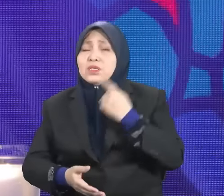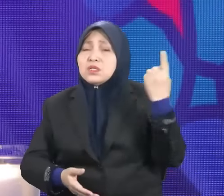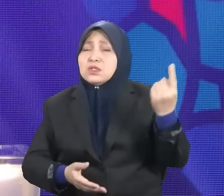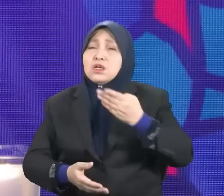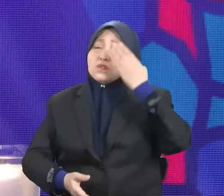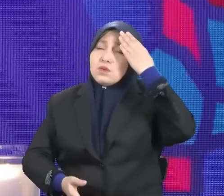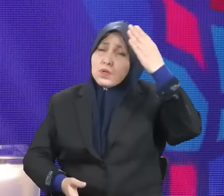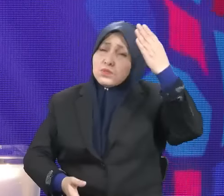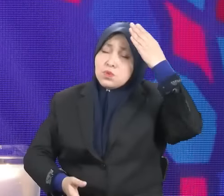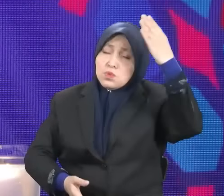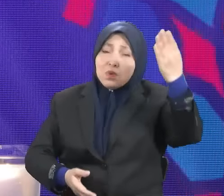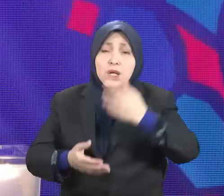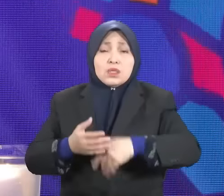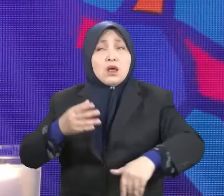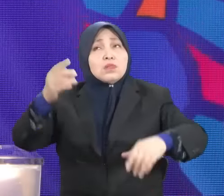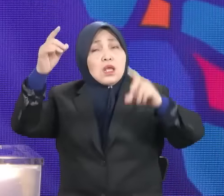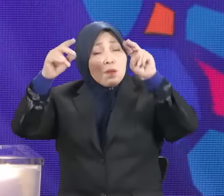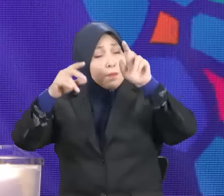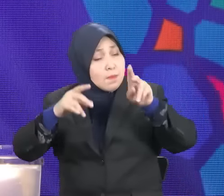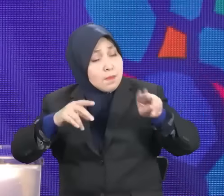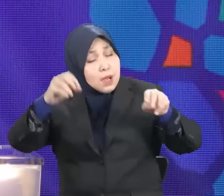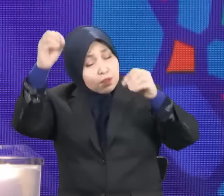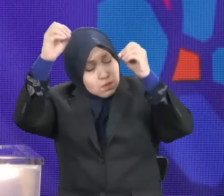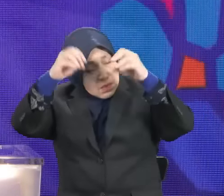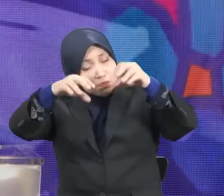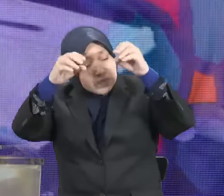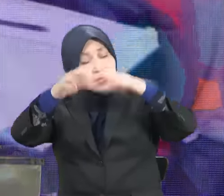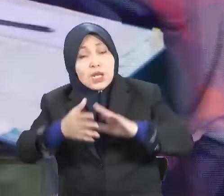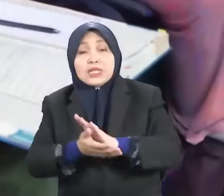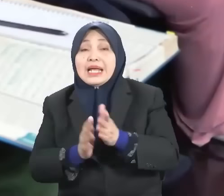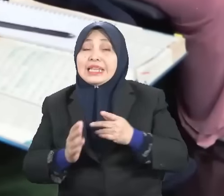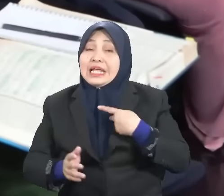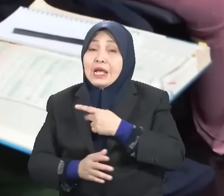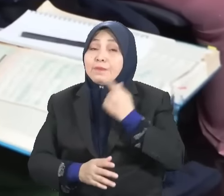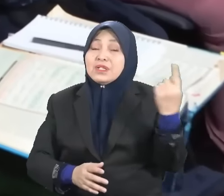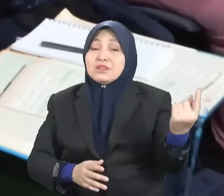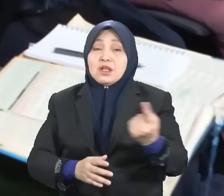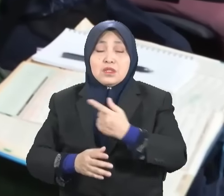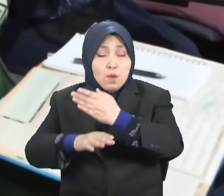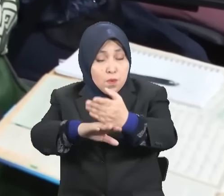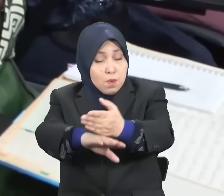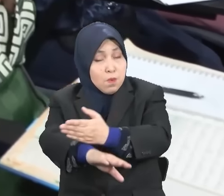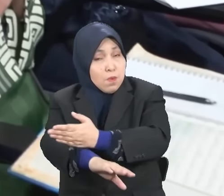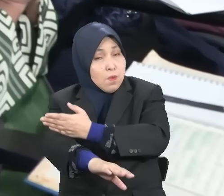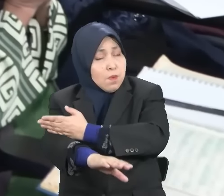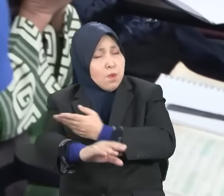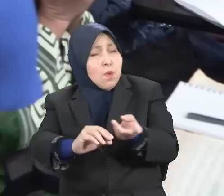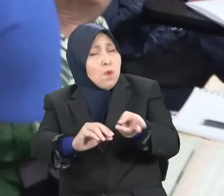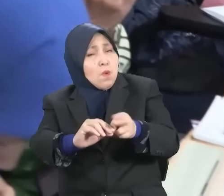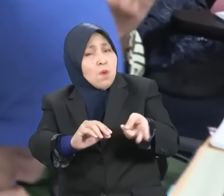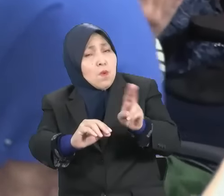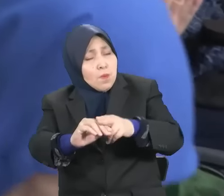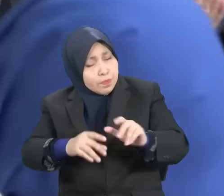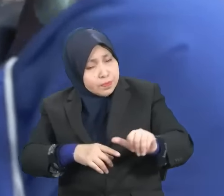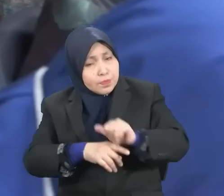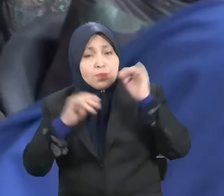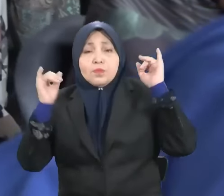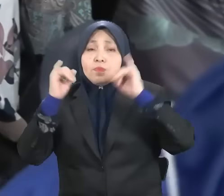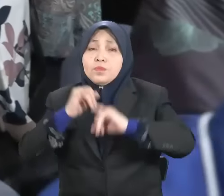mensyukuri akan nikmat karuniaanmu Tolong kami ya Allah untuk kami senantiasa memperbaiki melipatgandakan amal ibadah